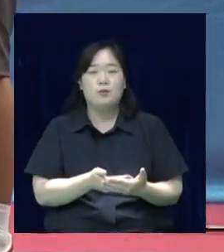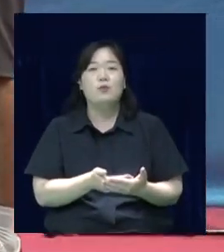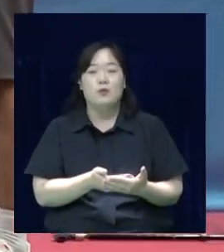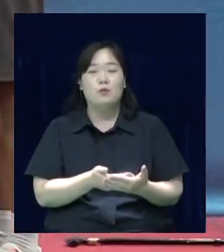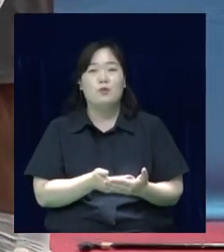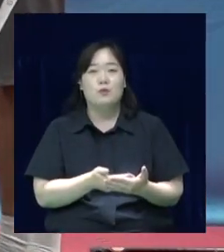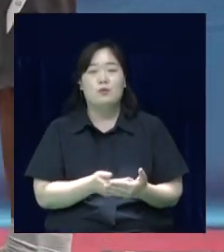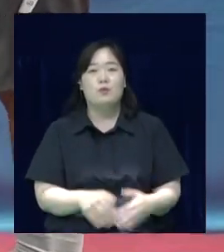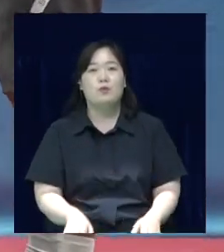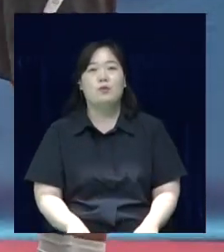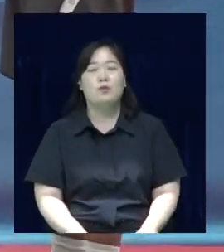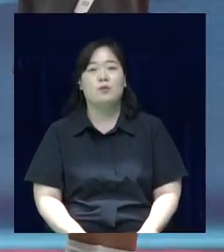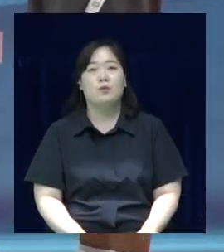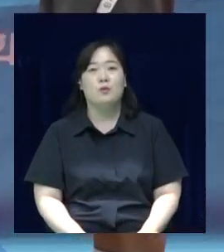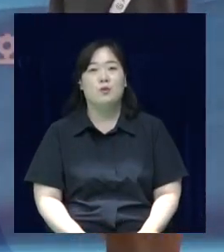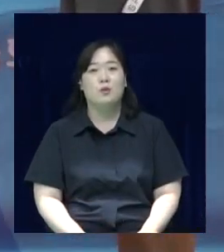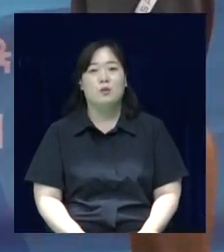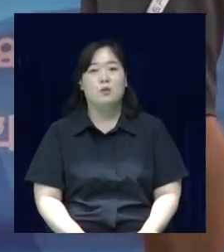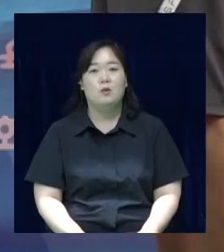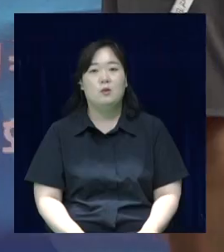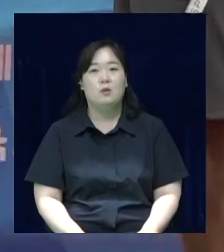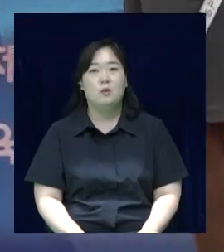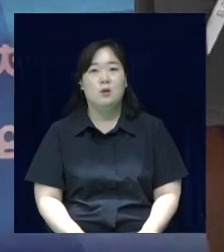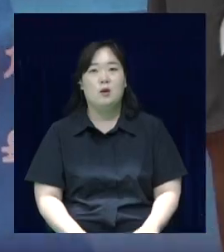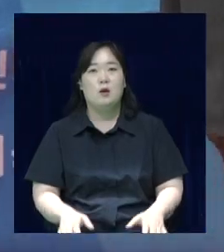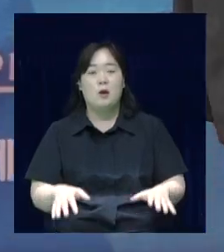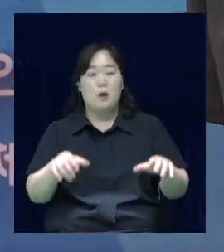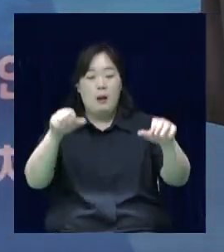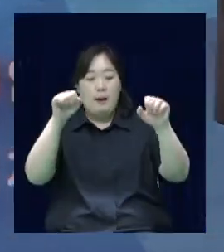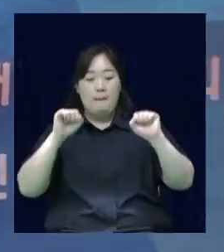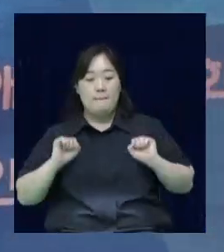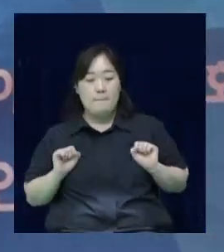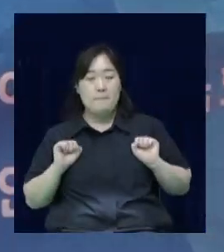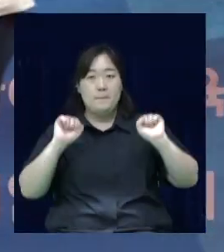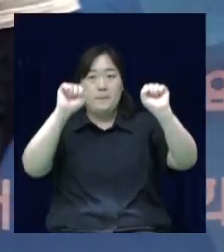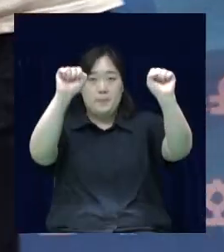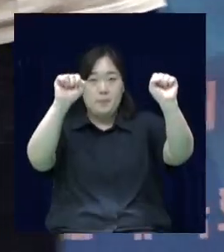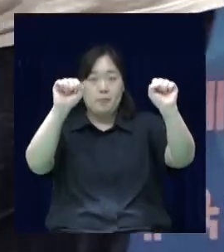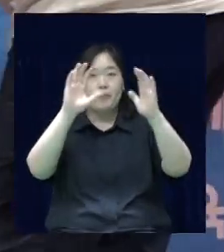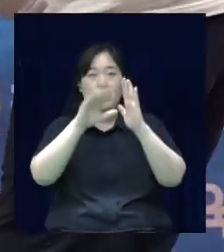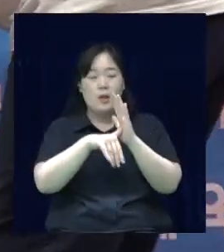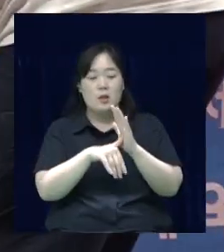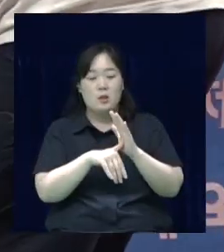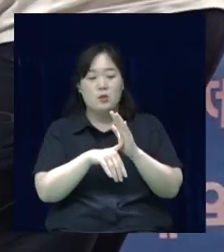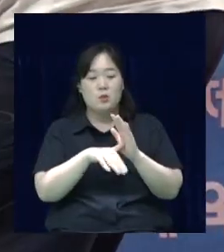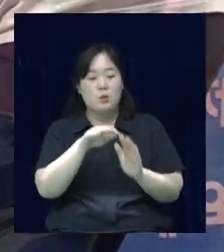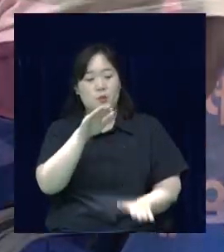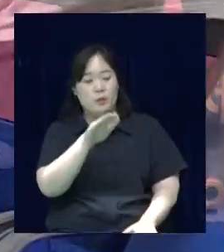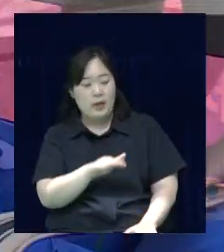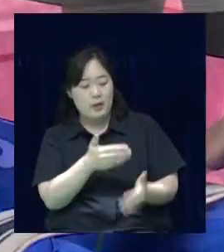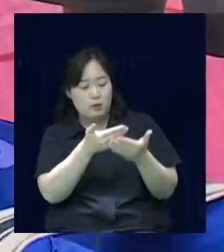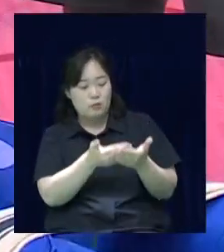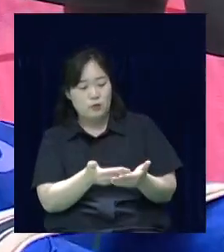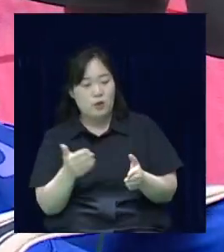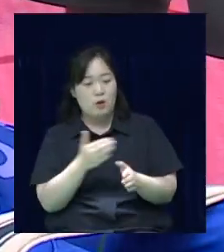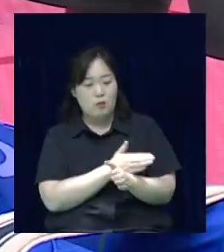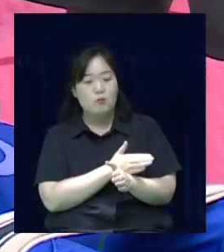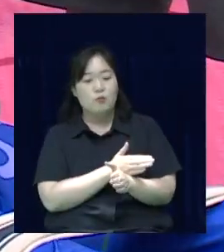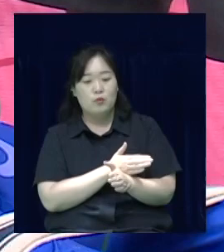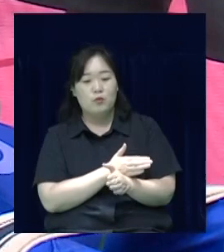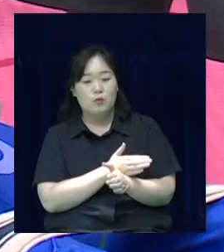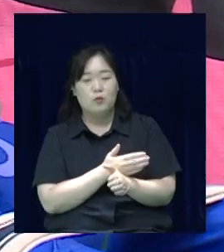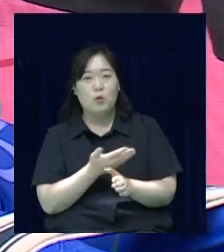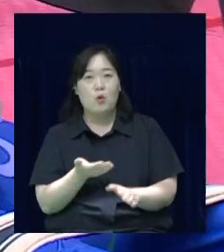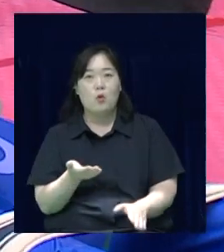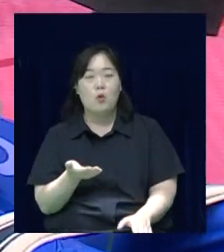황찬호 선수입니다. 파워리프팅 경기 순서는 이게 낮은 중량부터 이렇게 높은 중량 순으로 오니까 뒤로 오면 이제